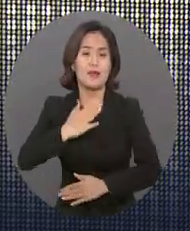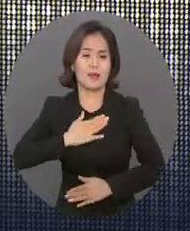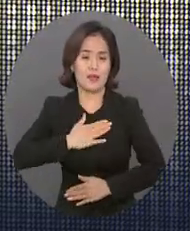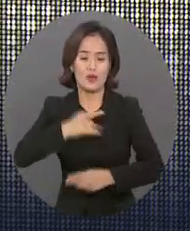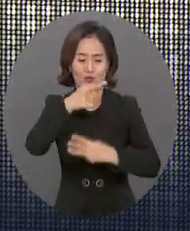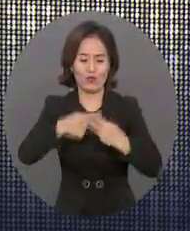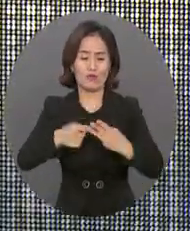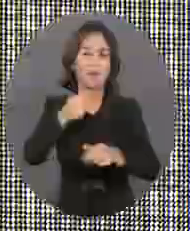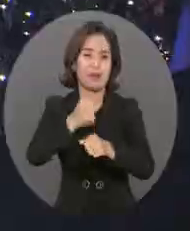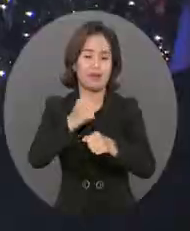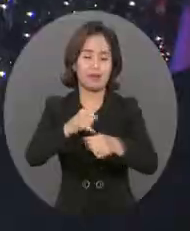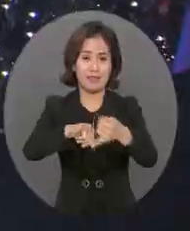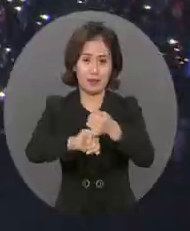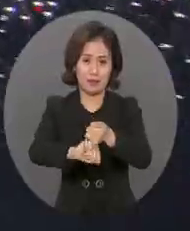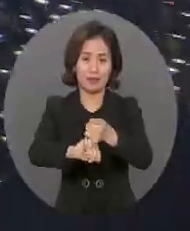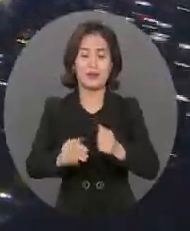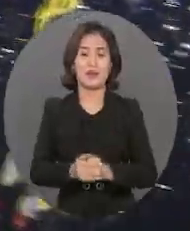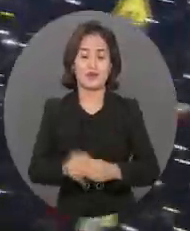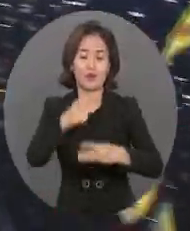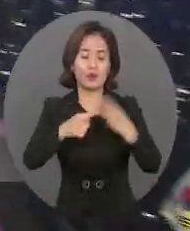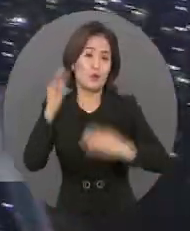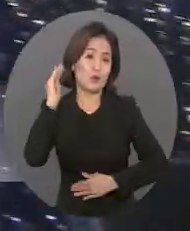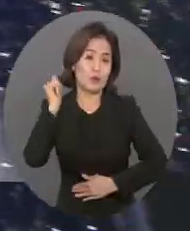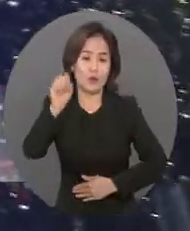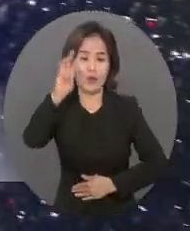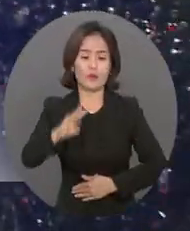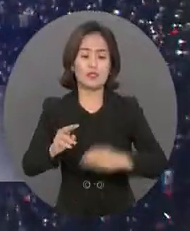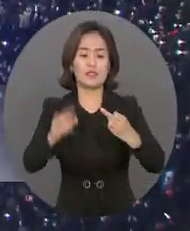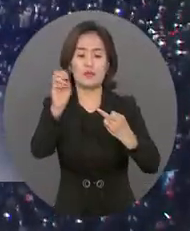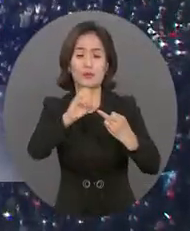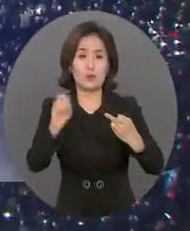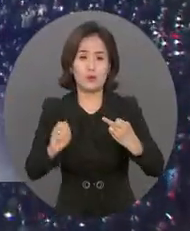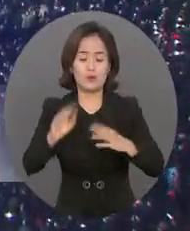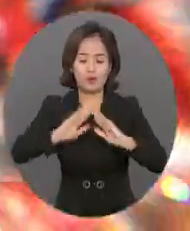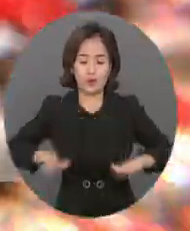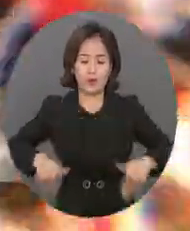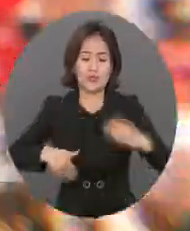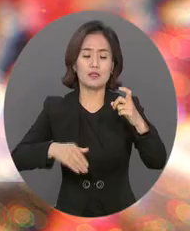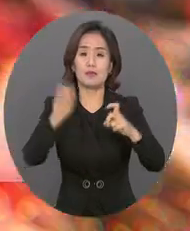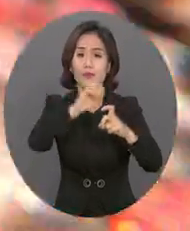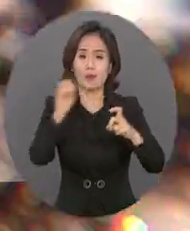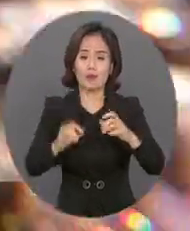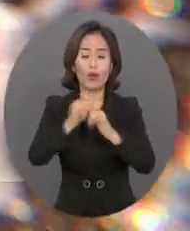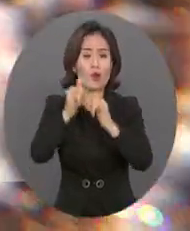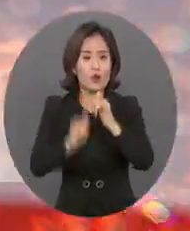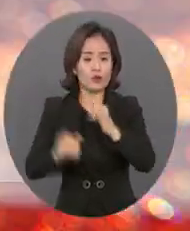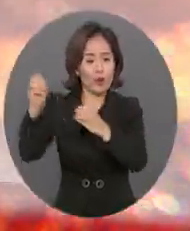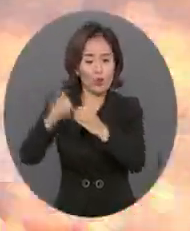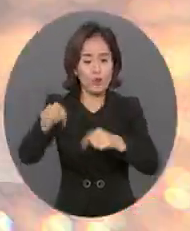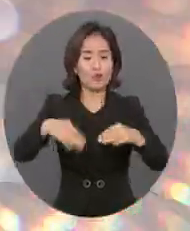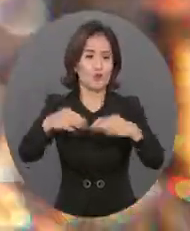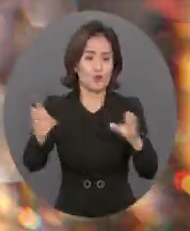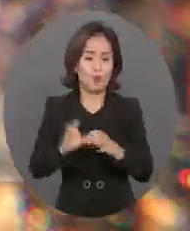윤석열이 만들겠습니다, 여러분. 윤석열 대통령은 광주 12%, 전남 11%로 역대 보수 정당이 호남에서